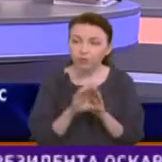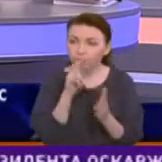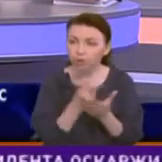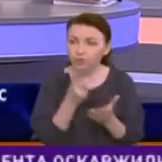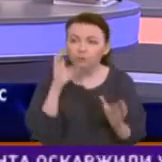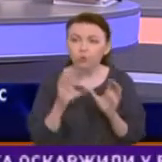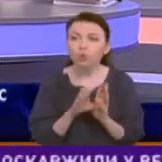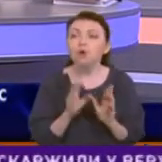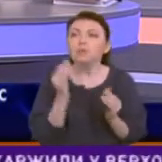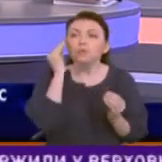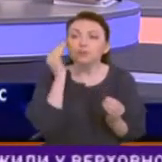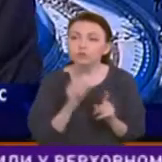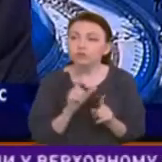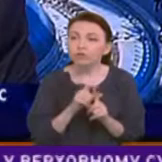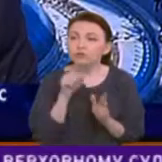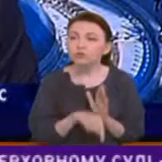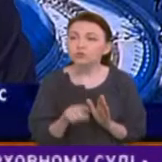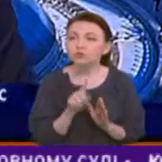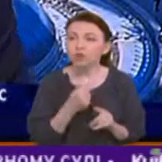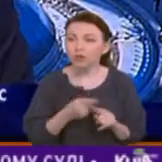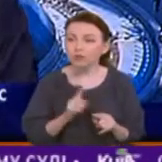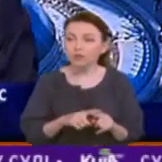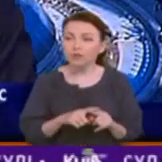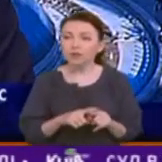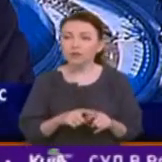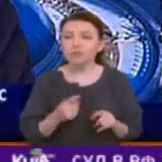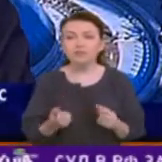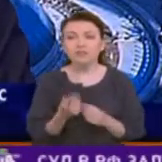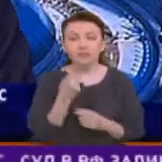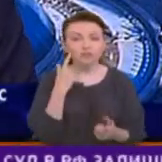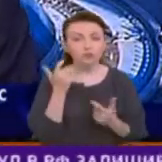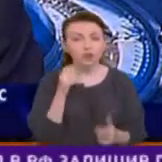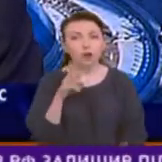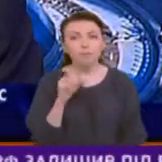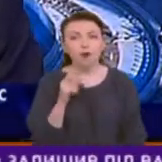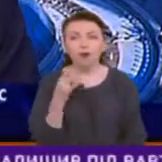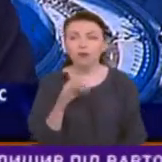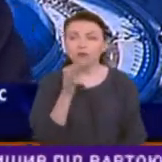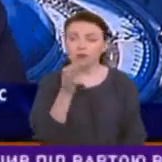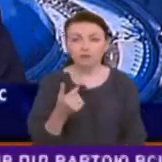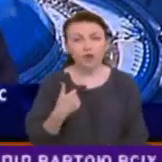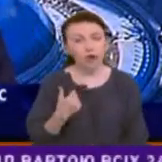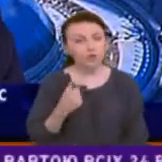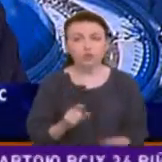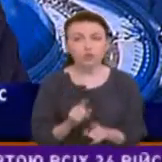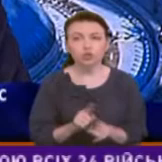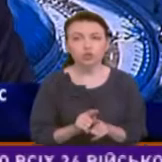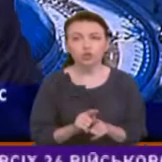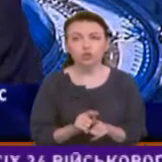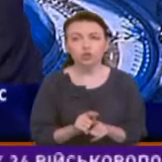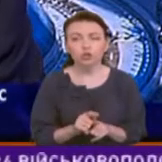ви оцінили ці слова, розуміючи, що от з'явилася інформація про те, що Макарій сказав, а я теж не буду